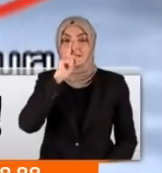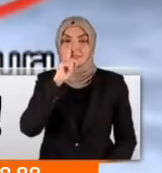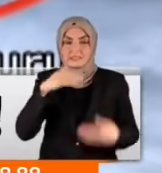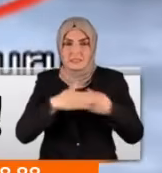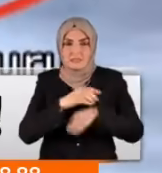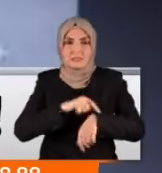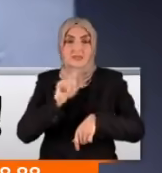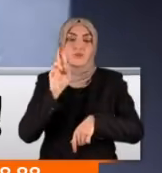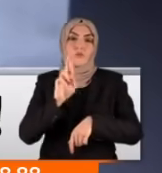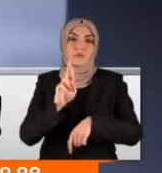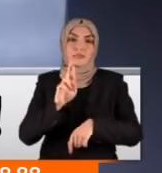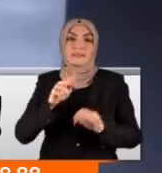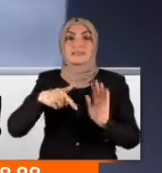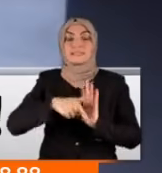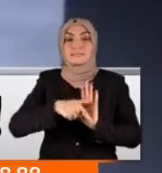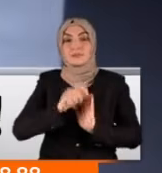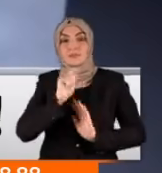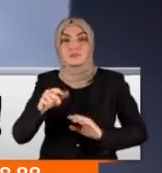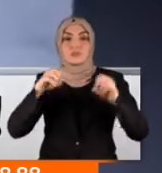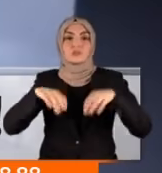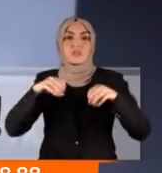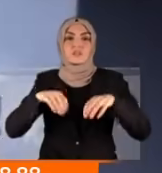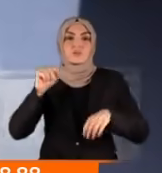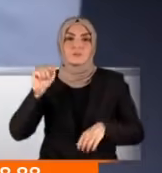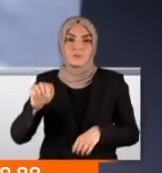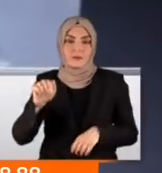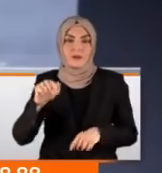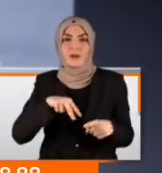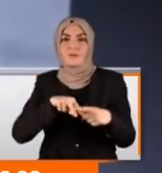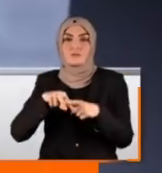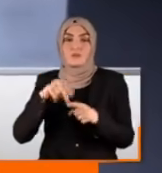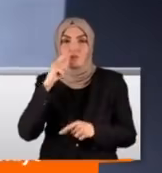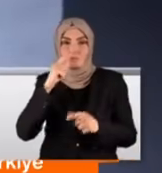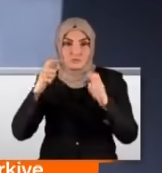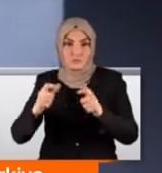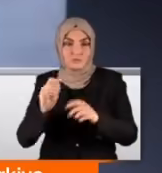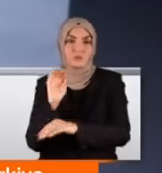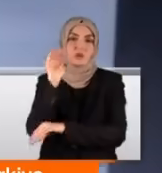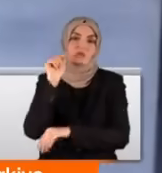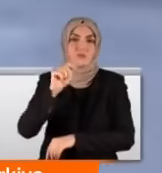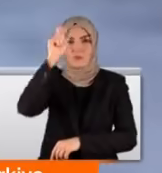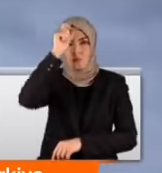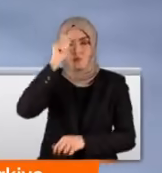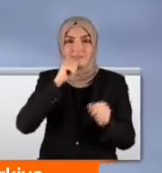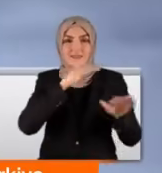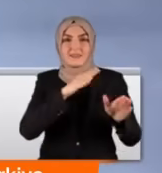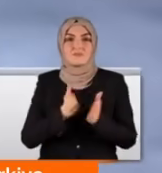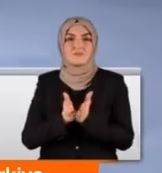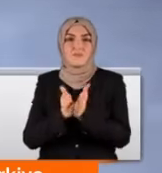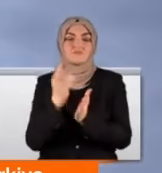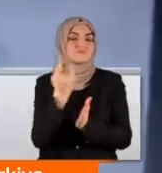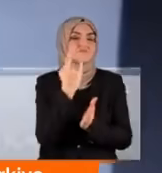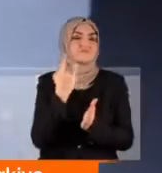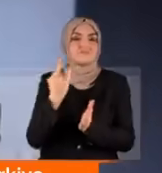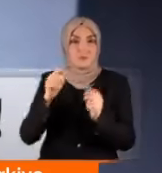gece yarısı İzmir Çeşme Kara Abdullah bunu güneybatısında yaşandı Türk Sahil Güvenlik botu Devriye atarken düzensiz göçmen butunun